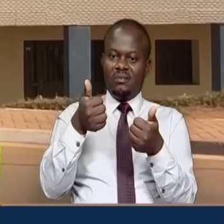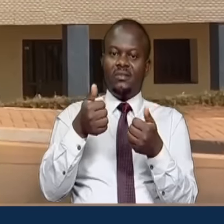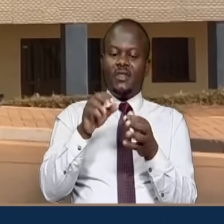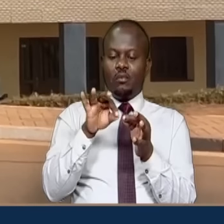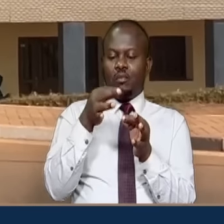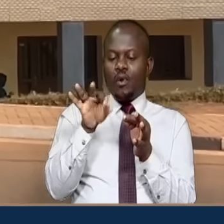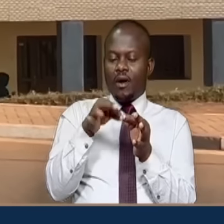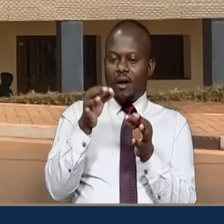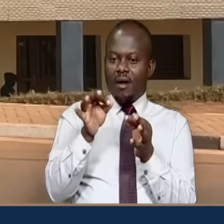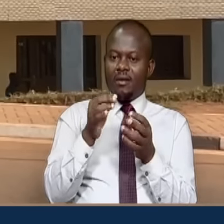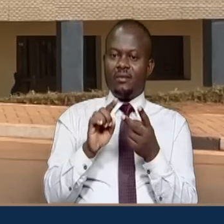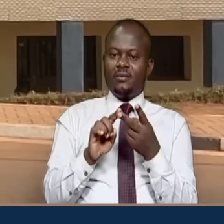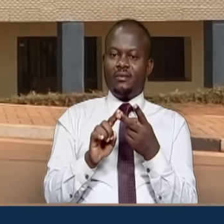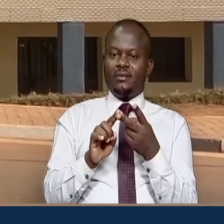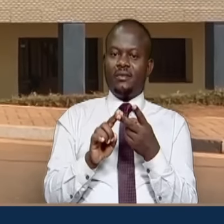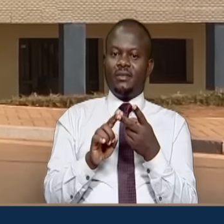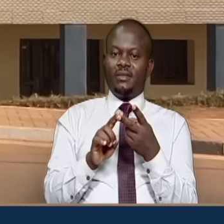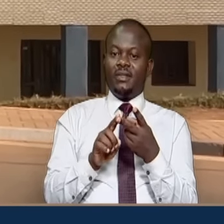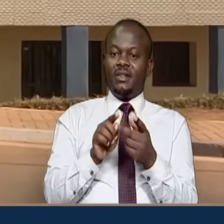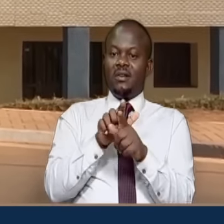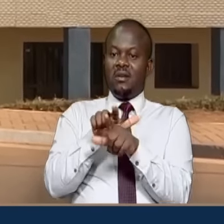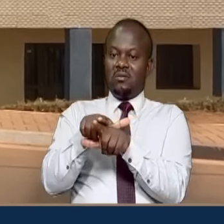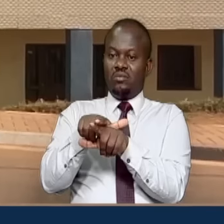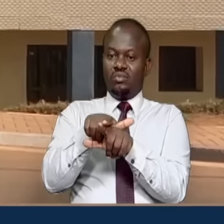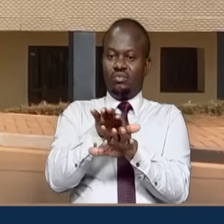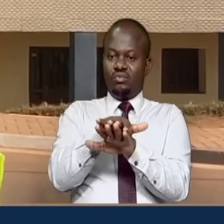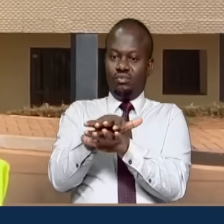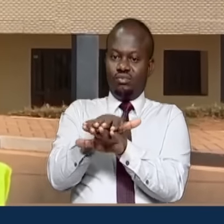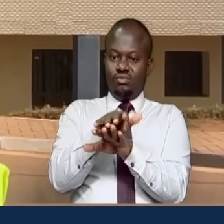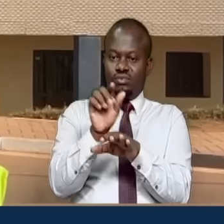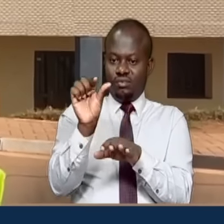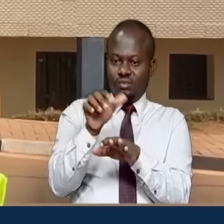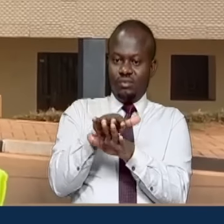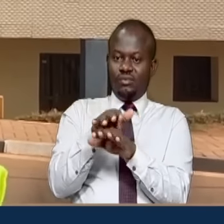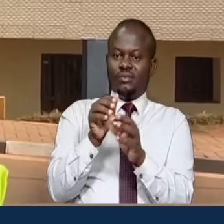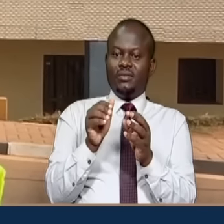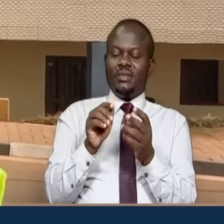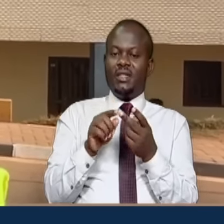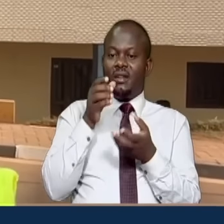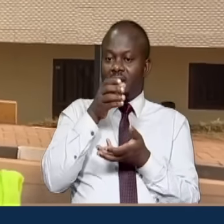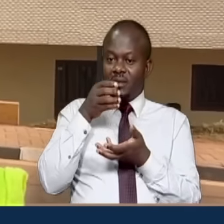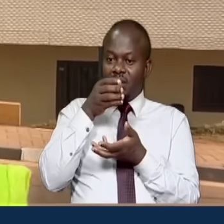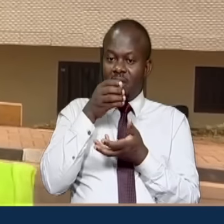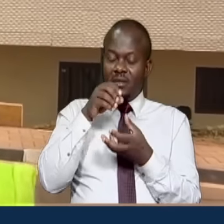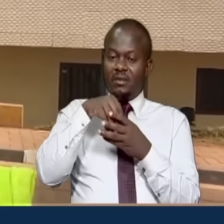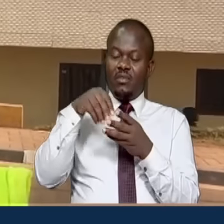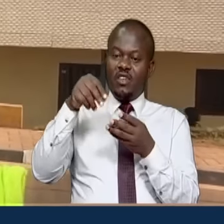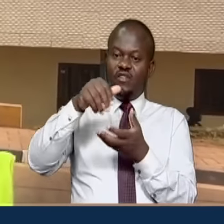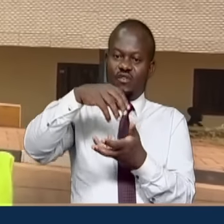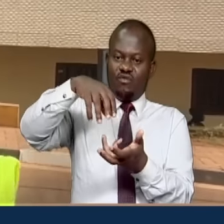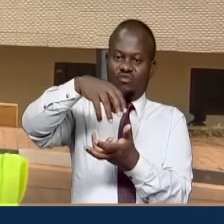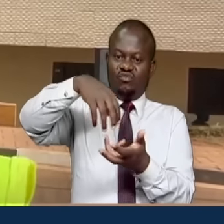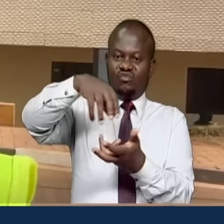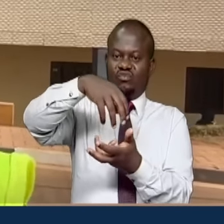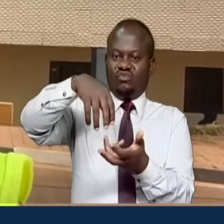imboga, nkamushyiriramo n'izo ndagara, nkamushakira n'icyo gikoma kirimo ifu